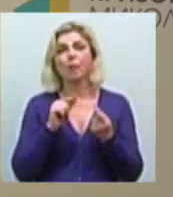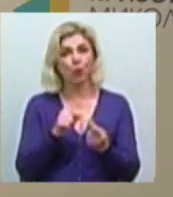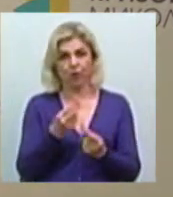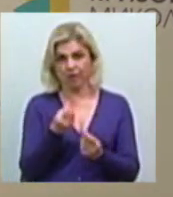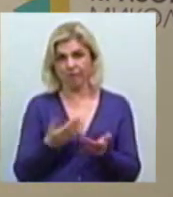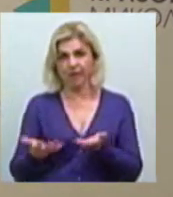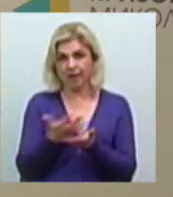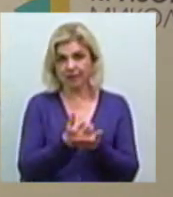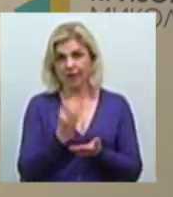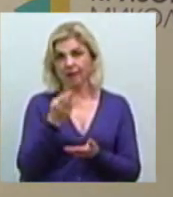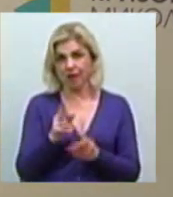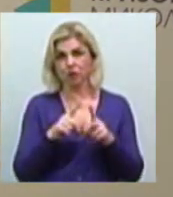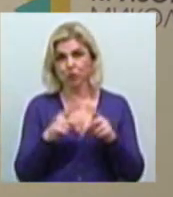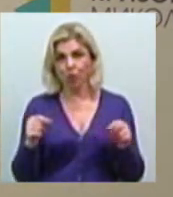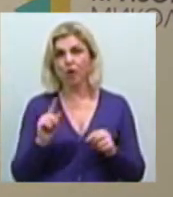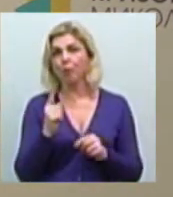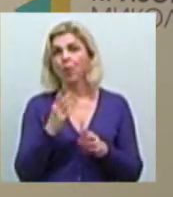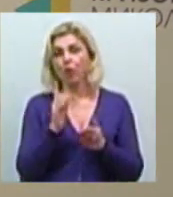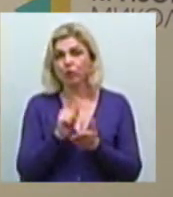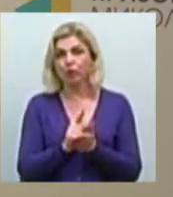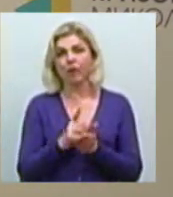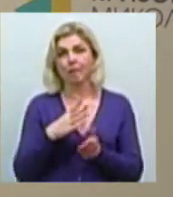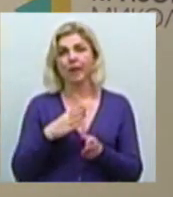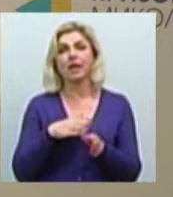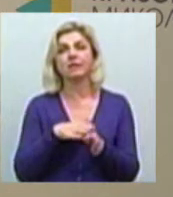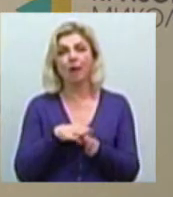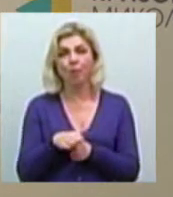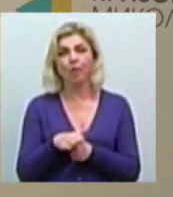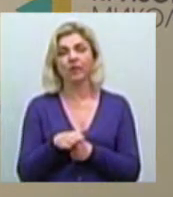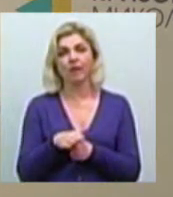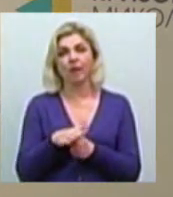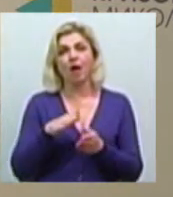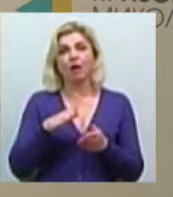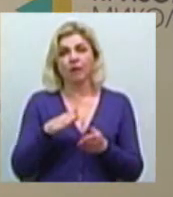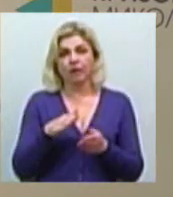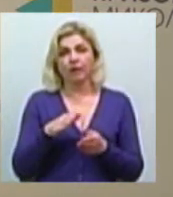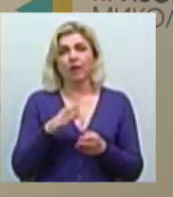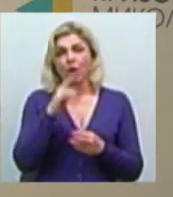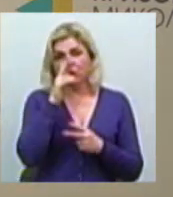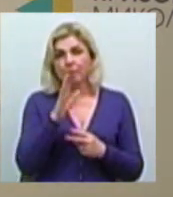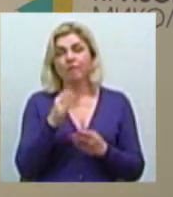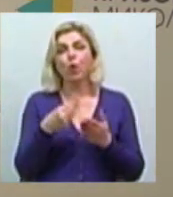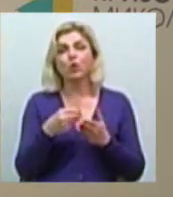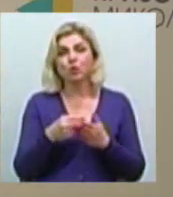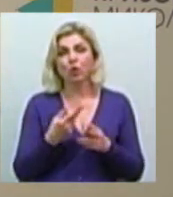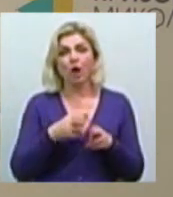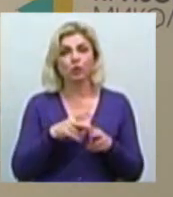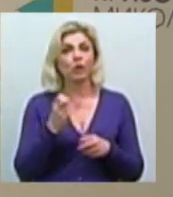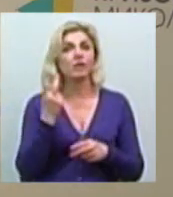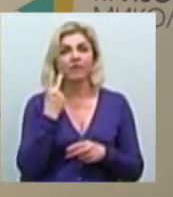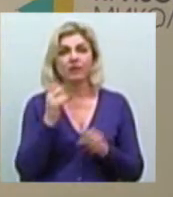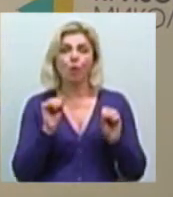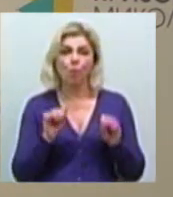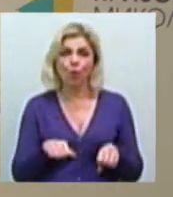вони мають заповнити певні прогалини у кошторисах, які не завжди можна, тим